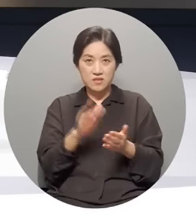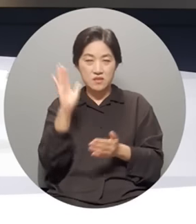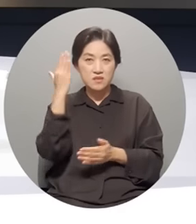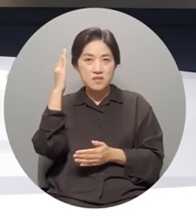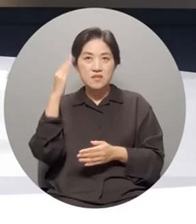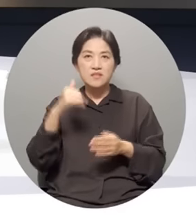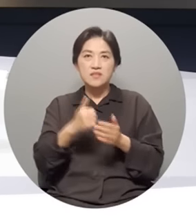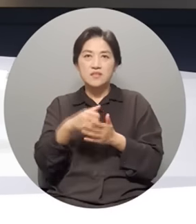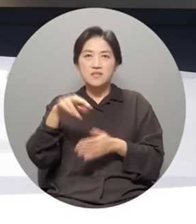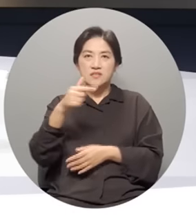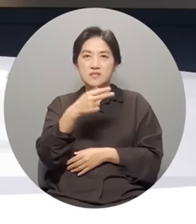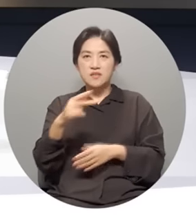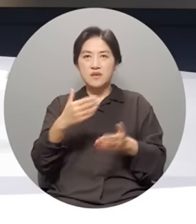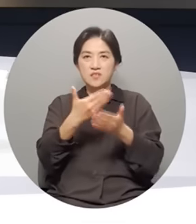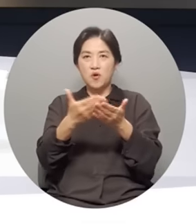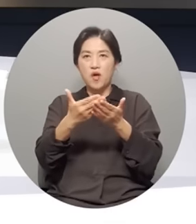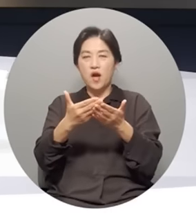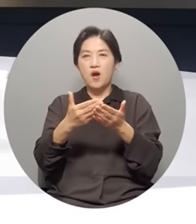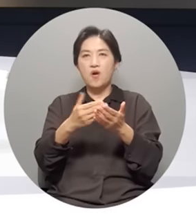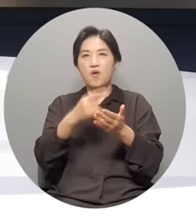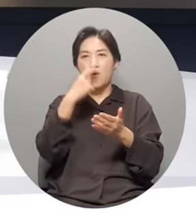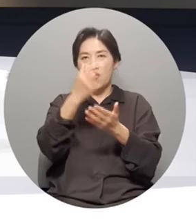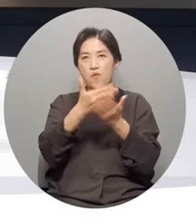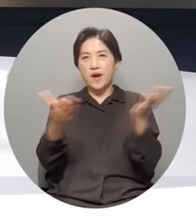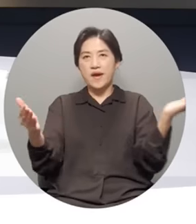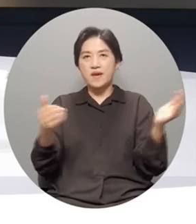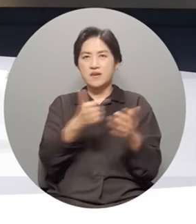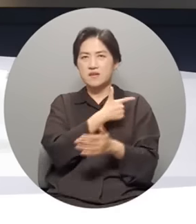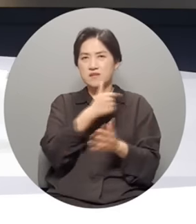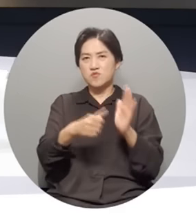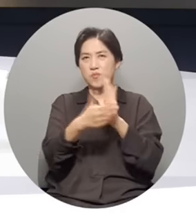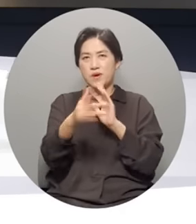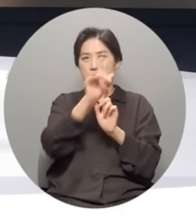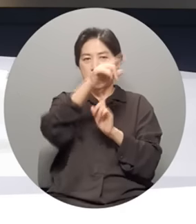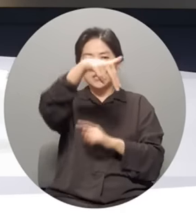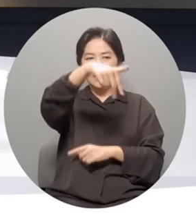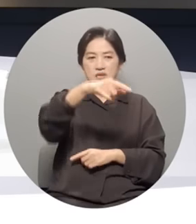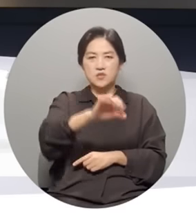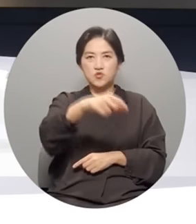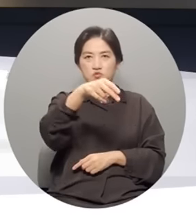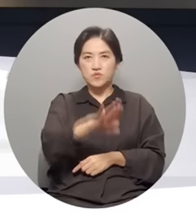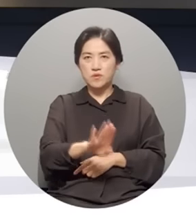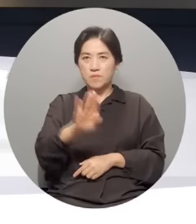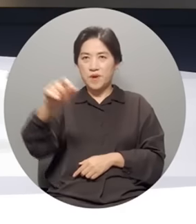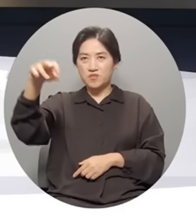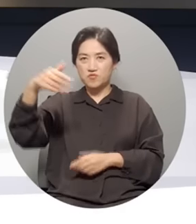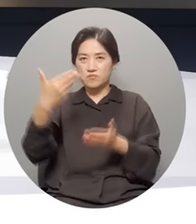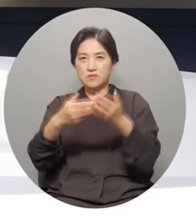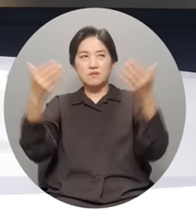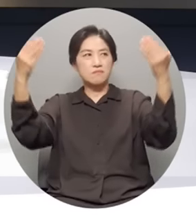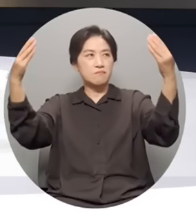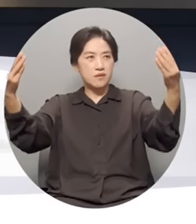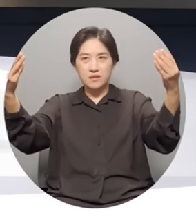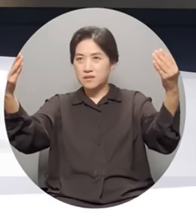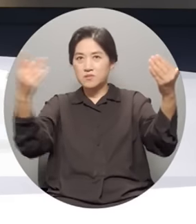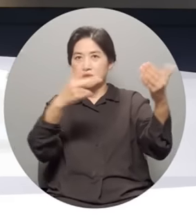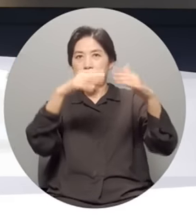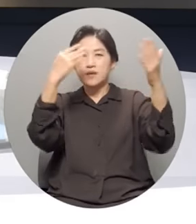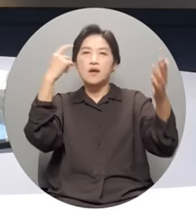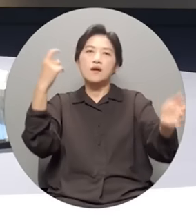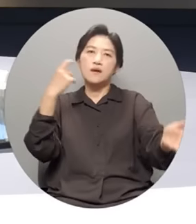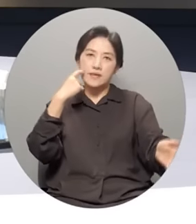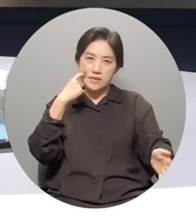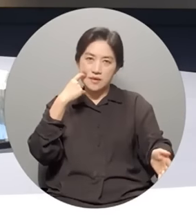서양화의 양대 거목 이중섭 박수근 작가의 작품들을 내걸었는데요 모두 가짜로 드러난 겁니다